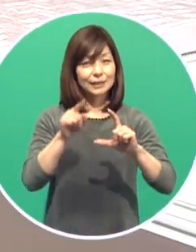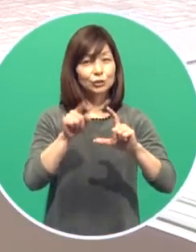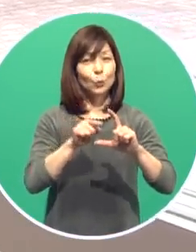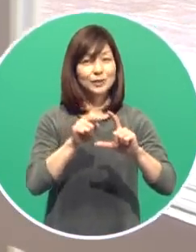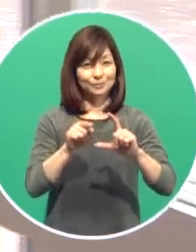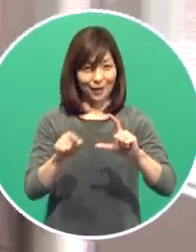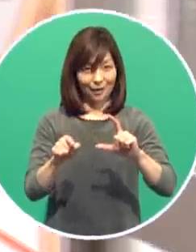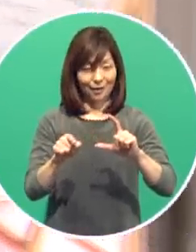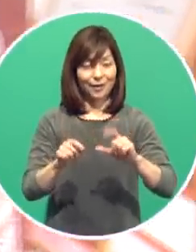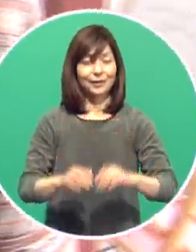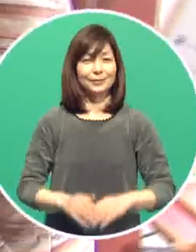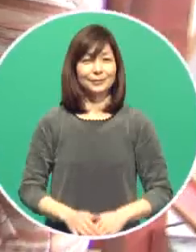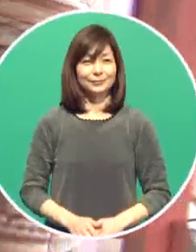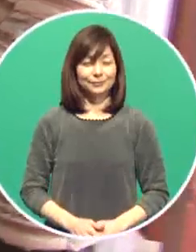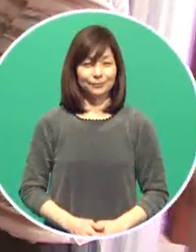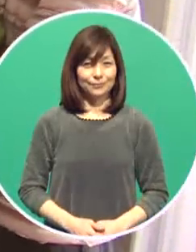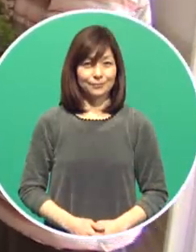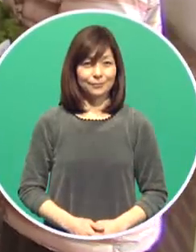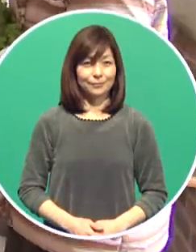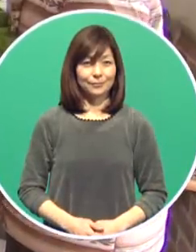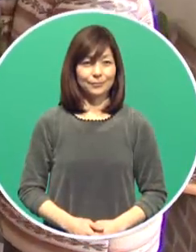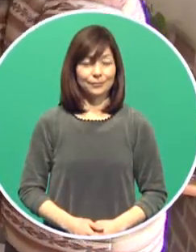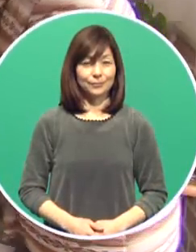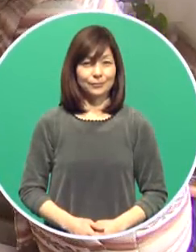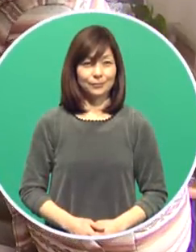ンパッソ。